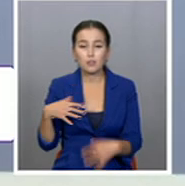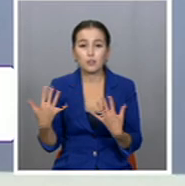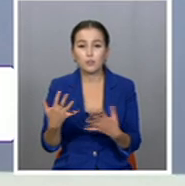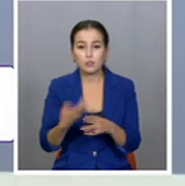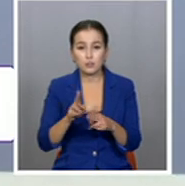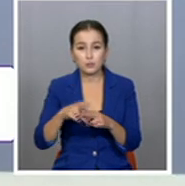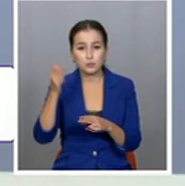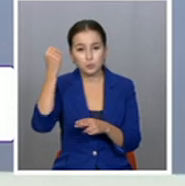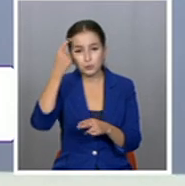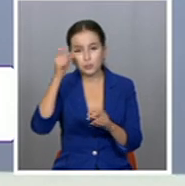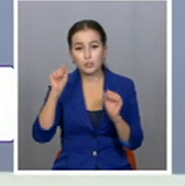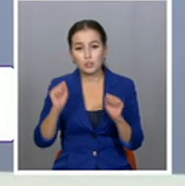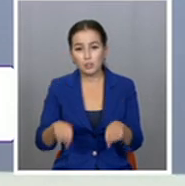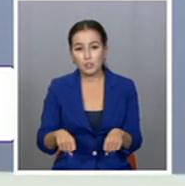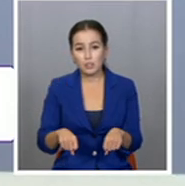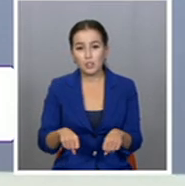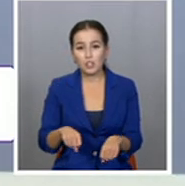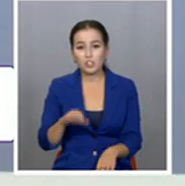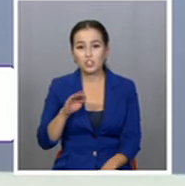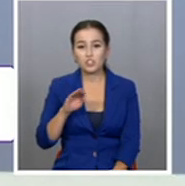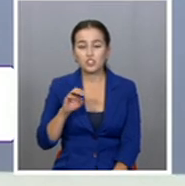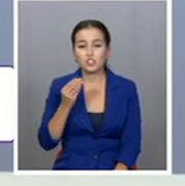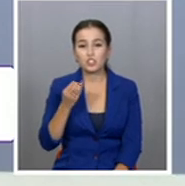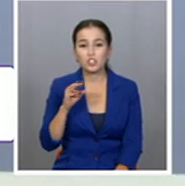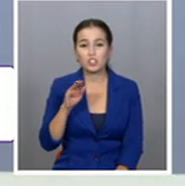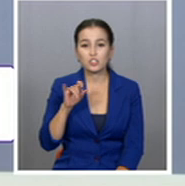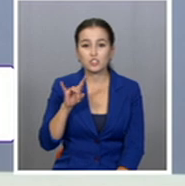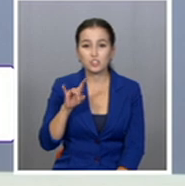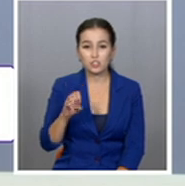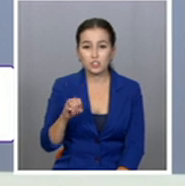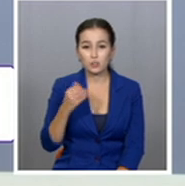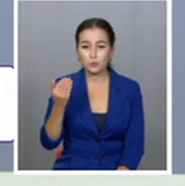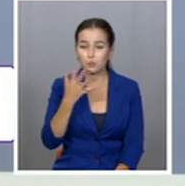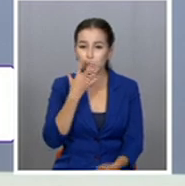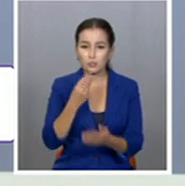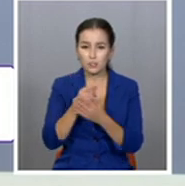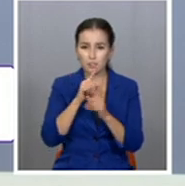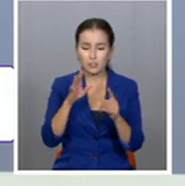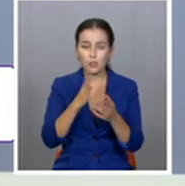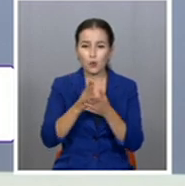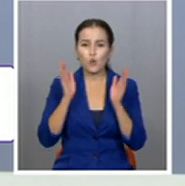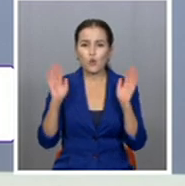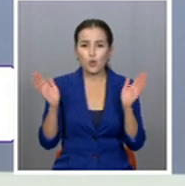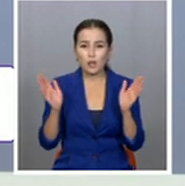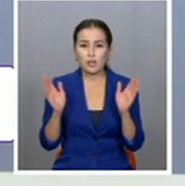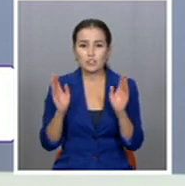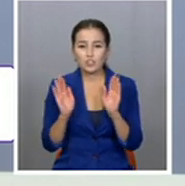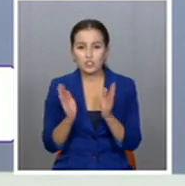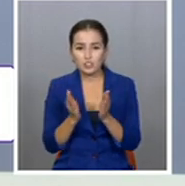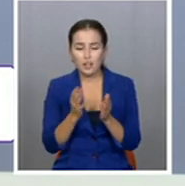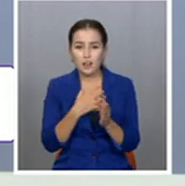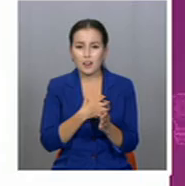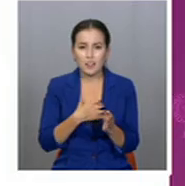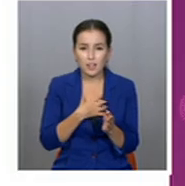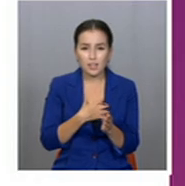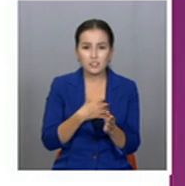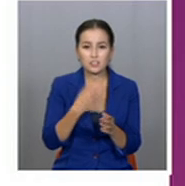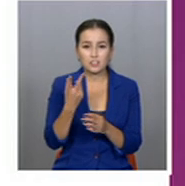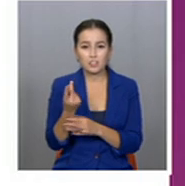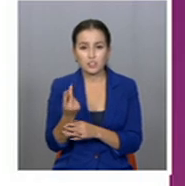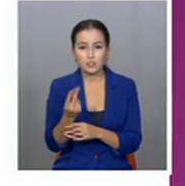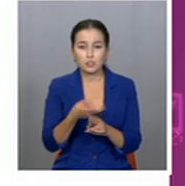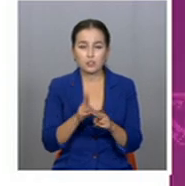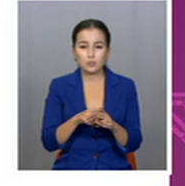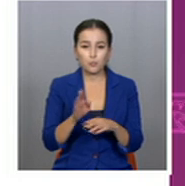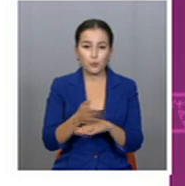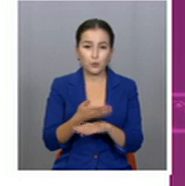анықталады. Шежіре сатылық сипатқа ие болады. Үлкен, кіші, негізгі, екінші болып